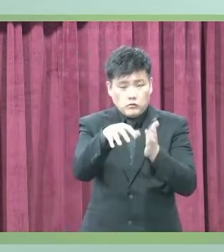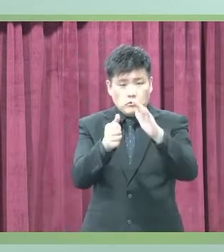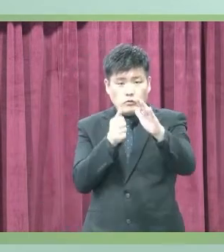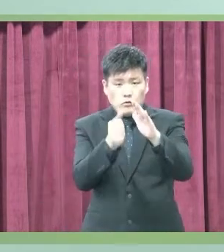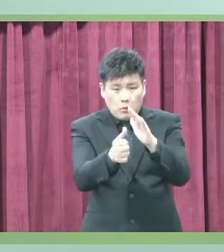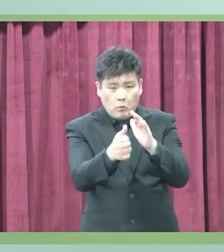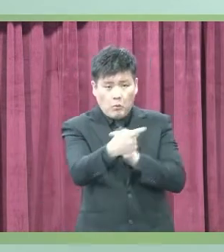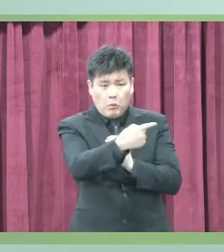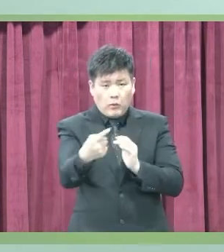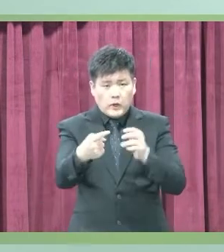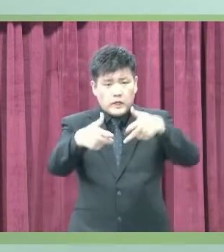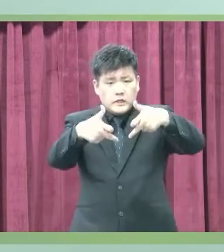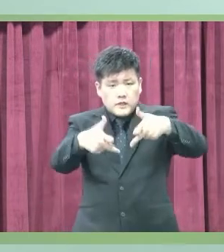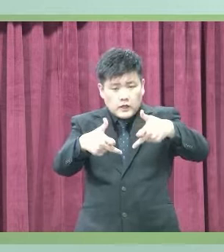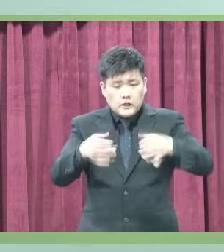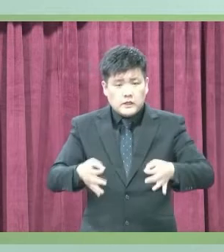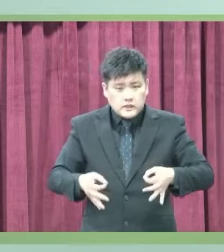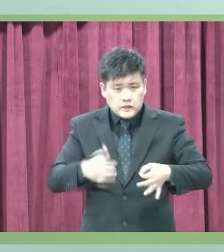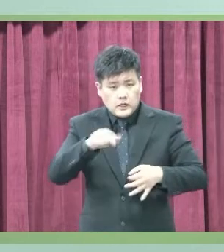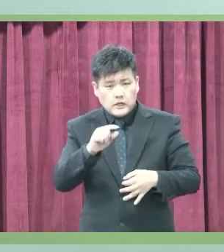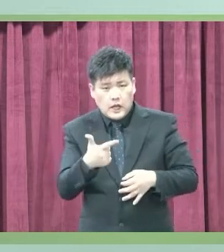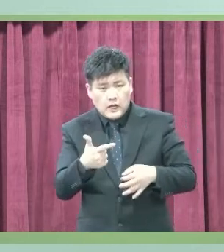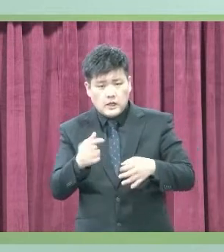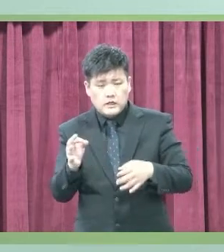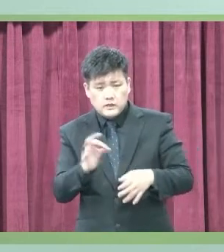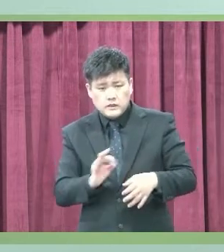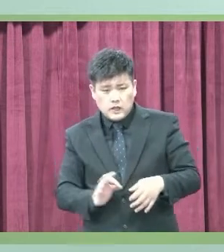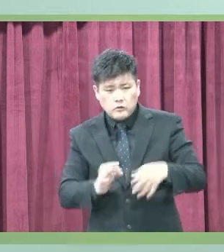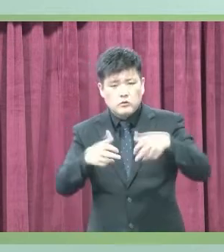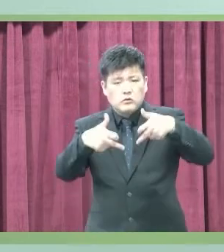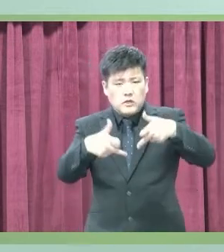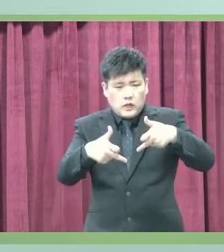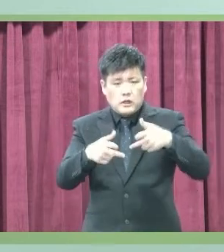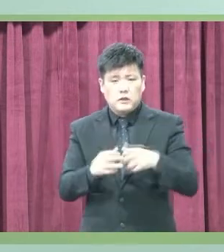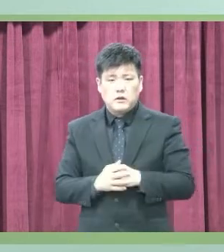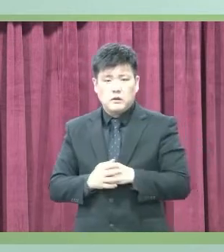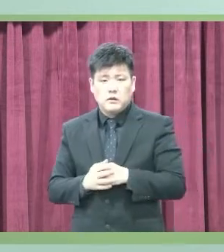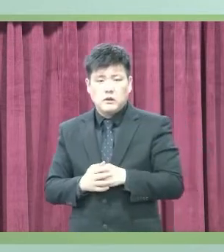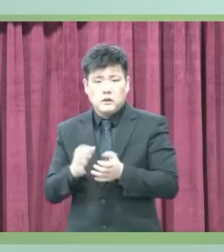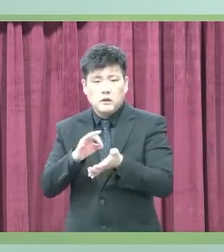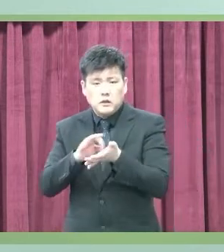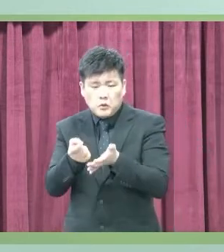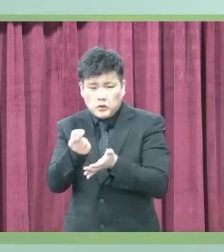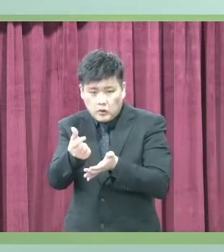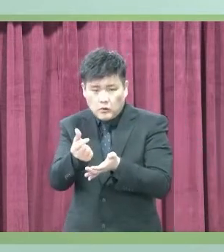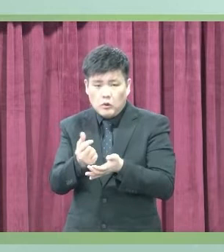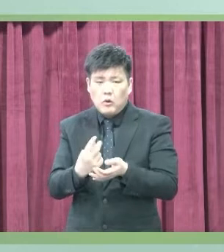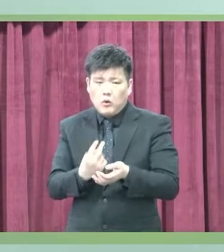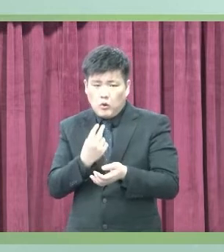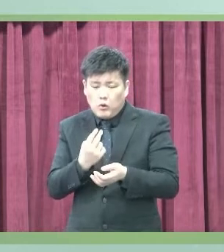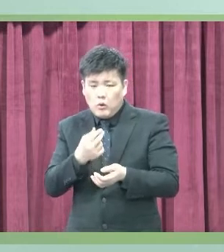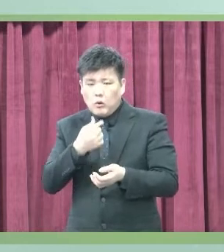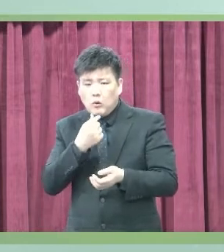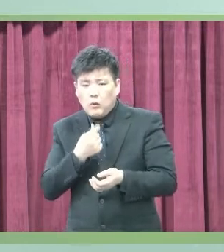유형은 신장, 간, 장루요 장애 순이고 낮은 장애 유형은 호흡기, 청각, 심장장애 순입니다.